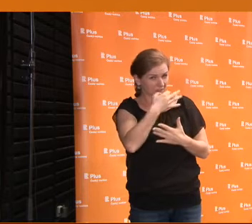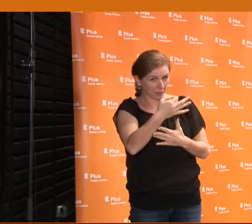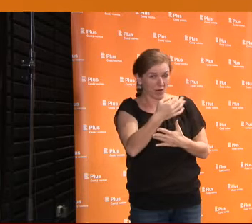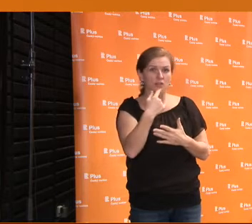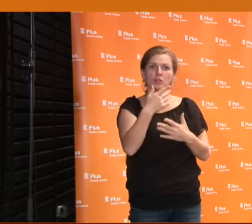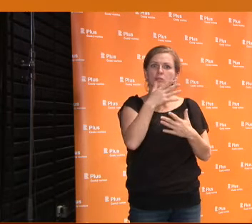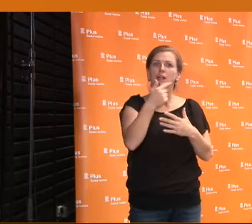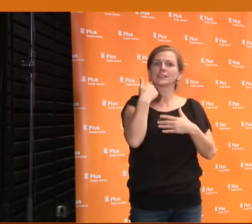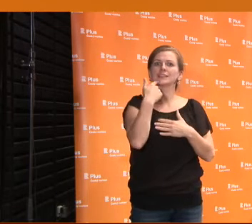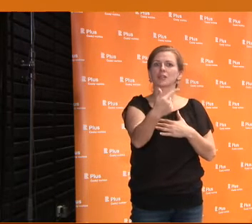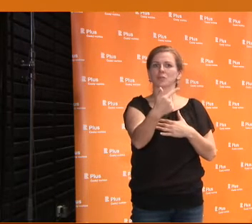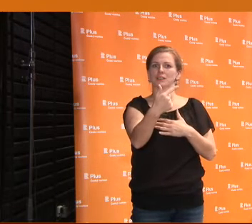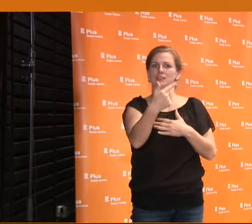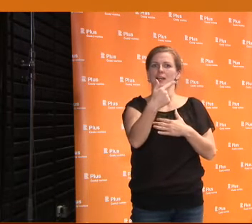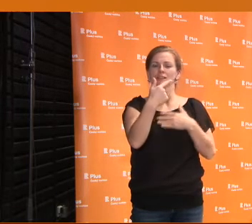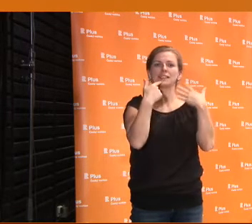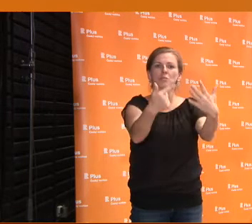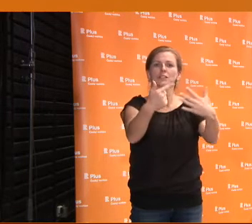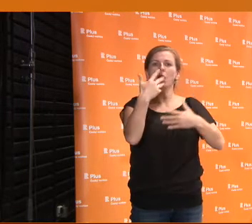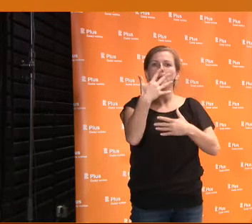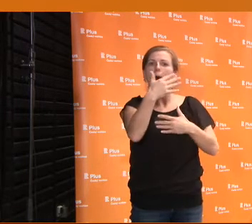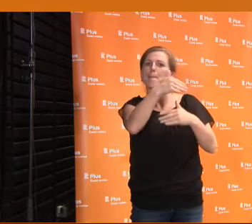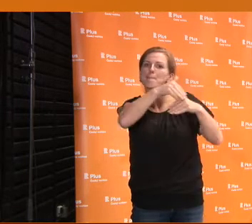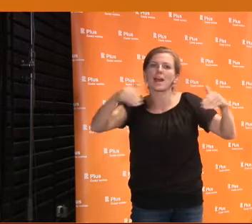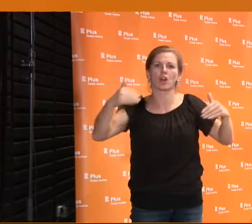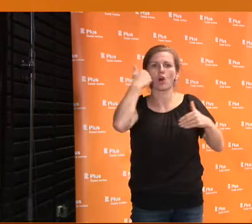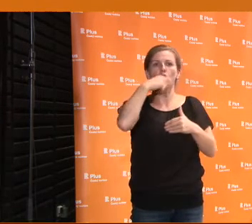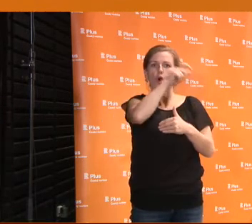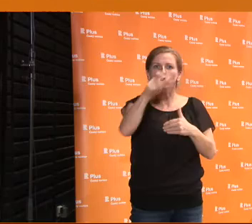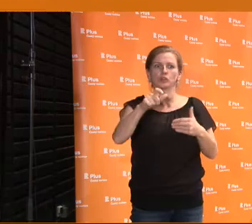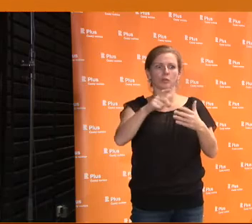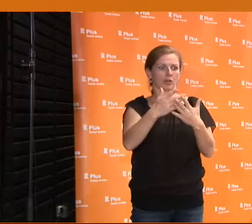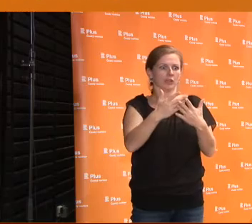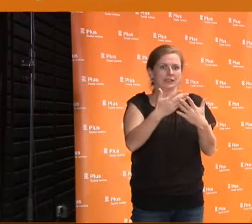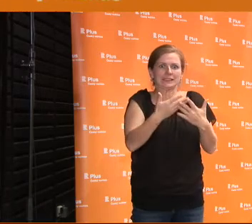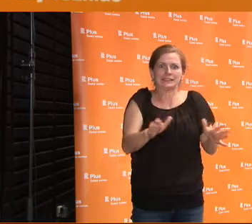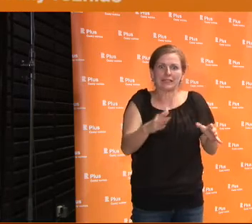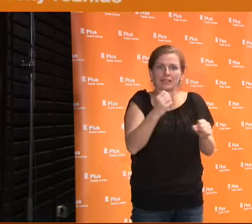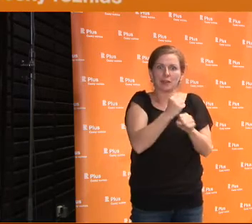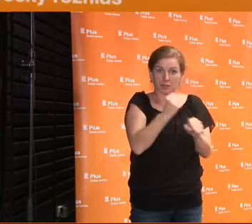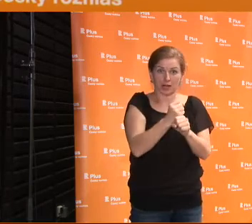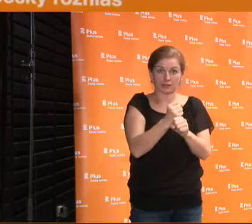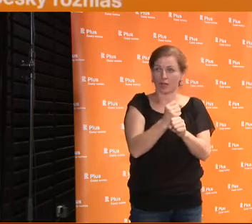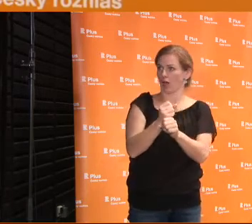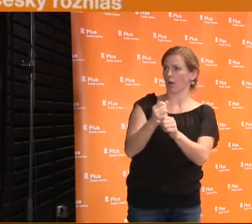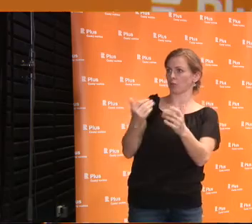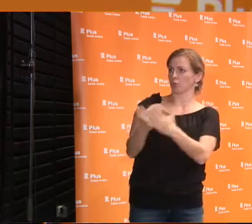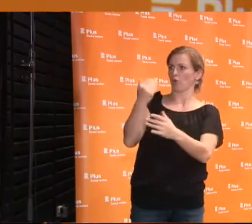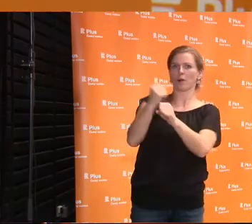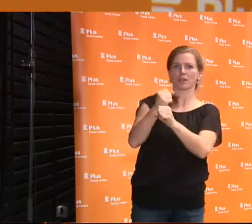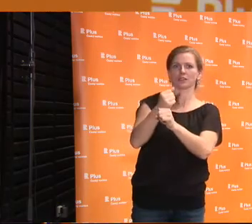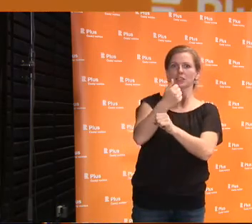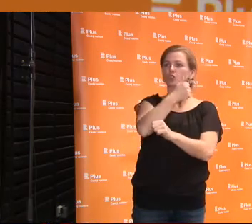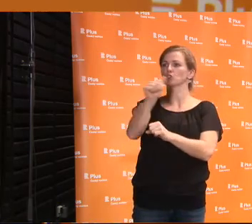75 milionů lidí, kteří přijdou o práci, dokáží tito lidé zaplnit těch zhruba 130-140 milionů nových pracovních